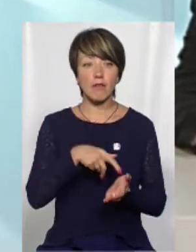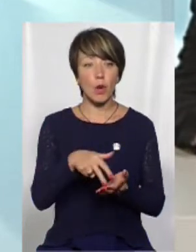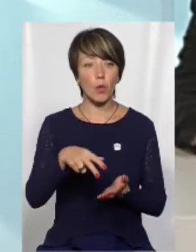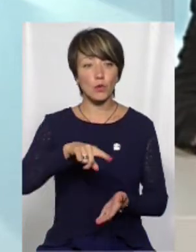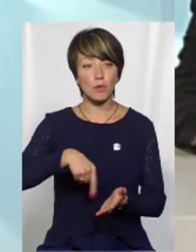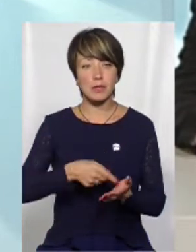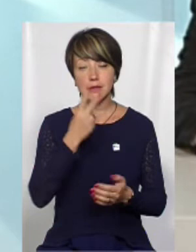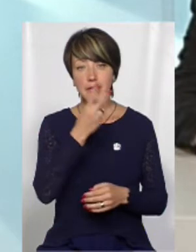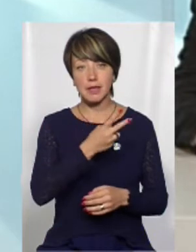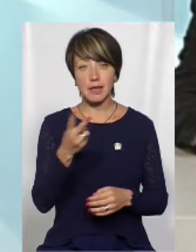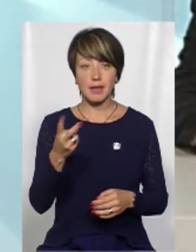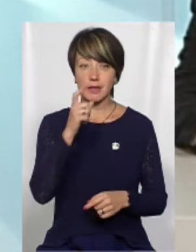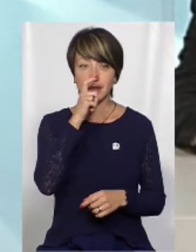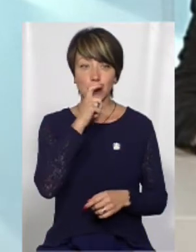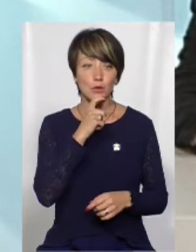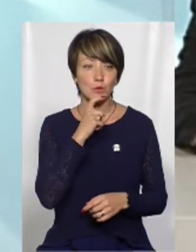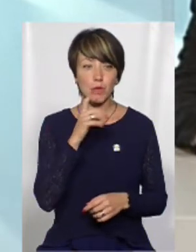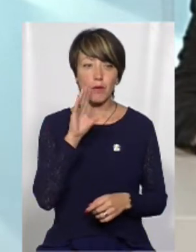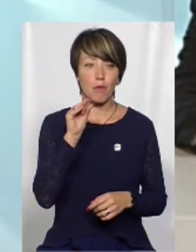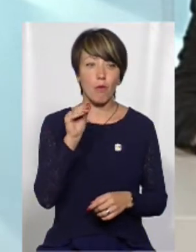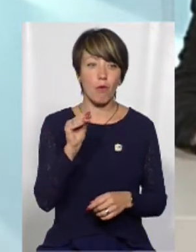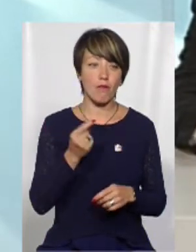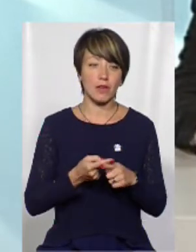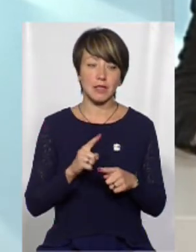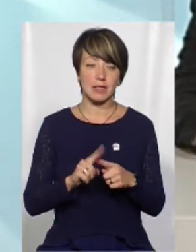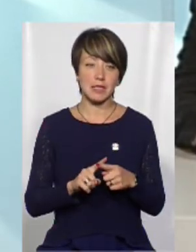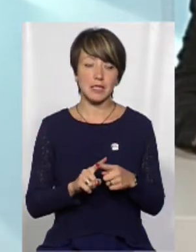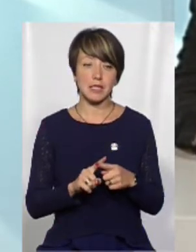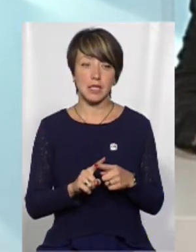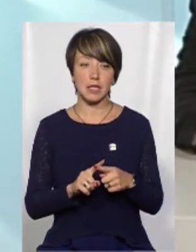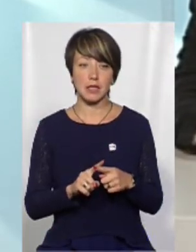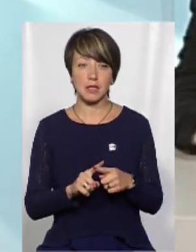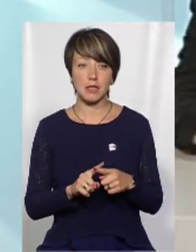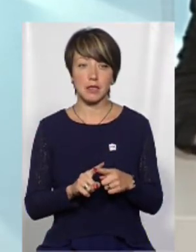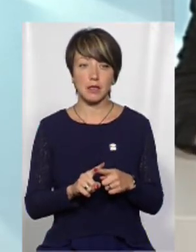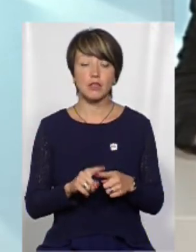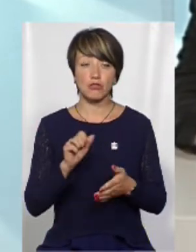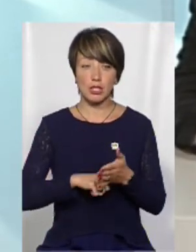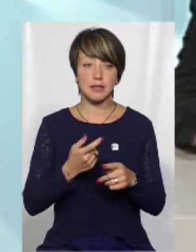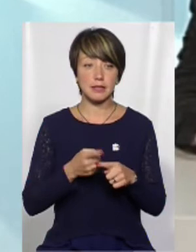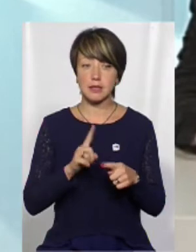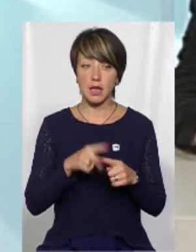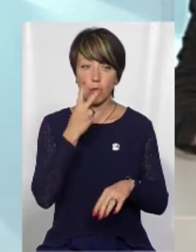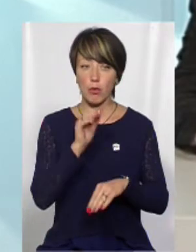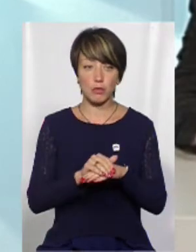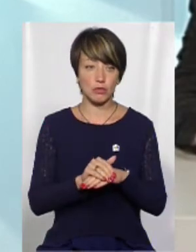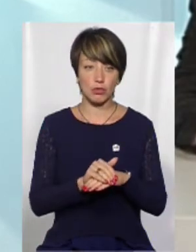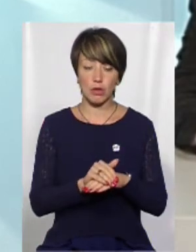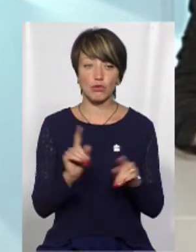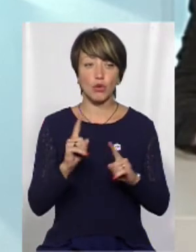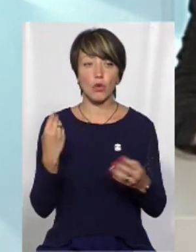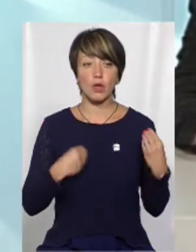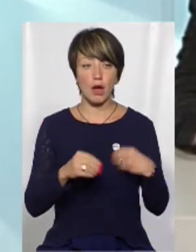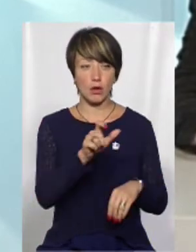у місто, оскільки він не розуміє мови, і це завдяки, ну, можна сказати, через це він не досить помічає,